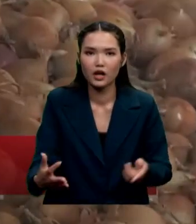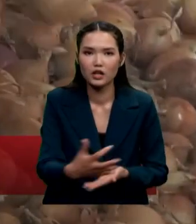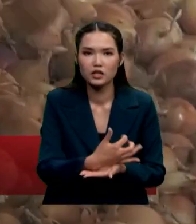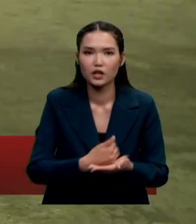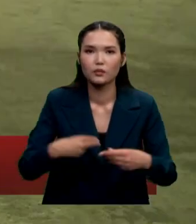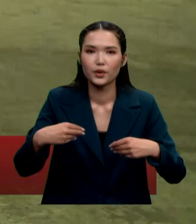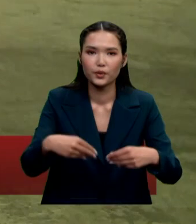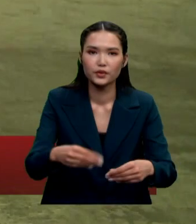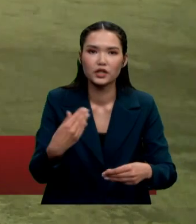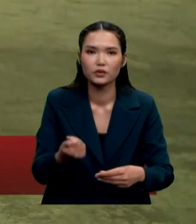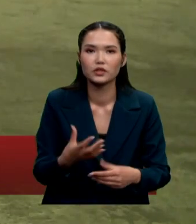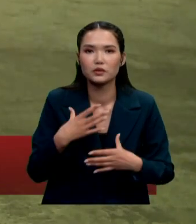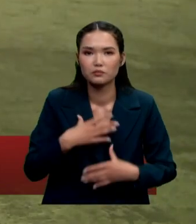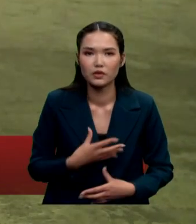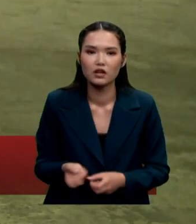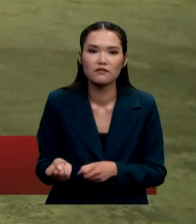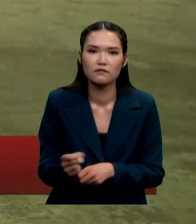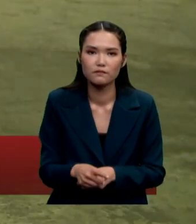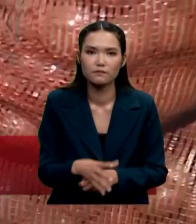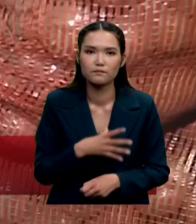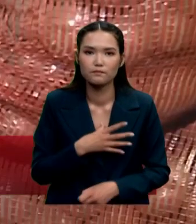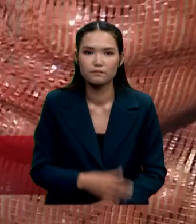собранного урожая им уже пришлось